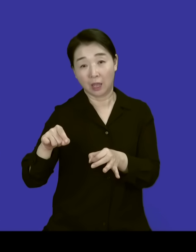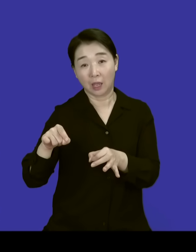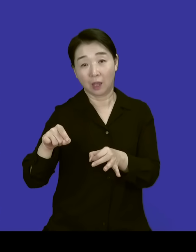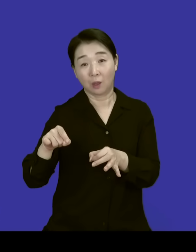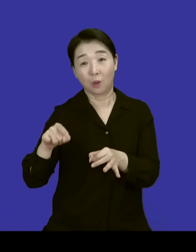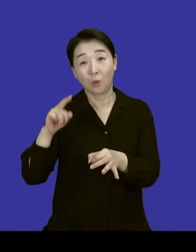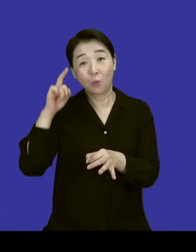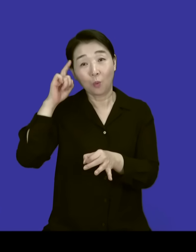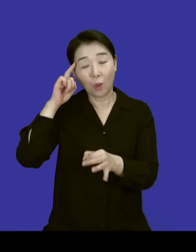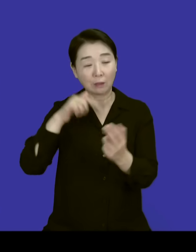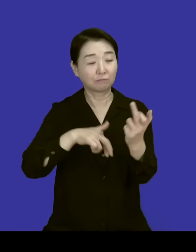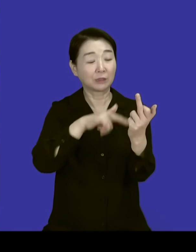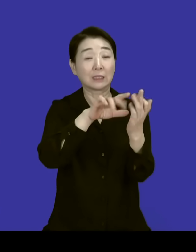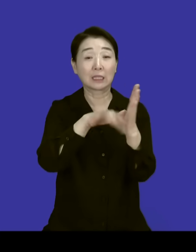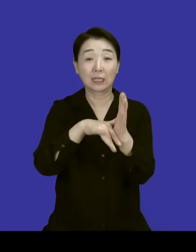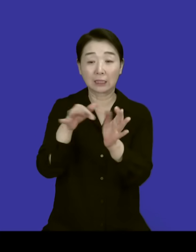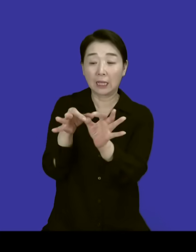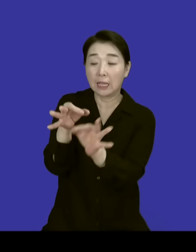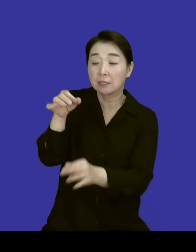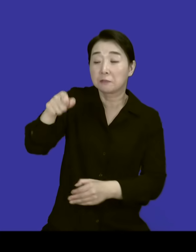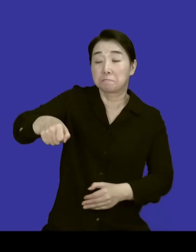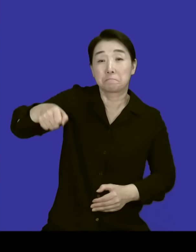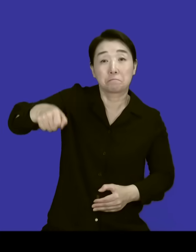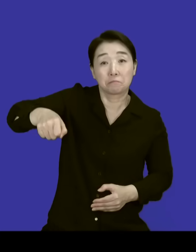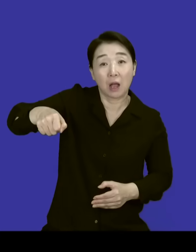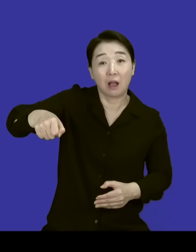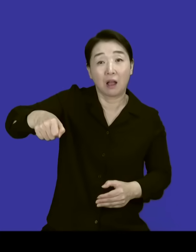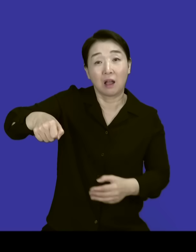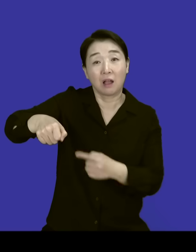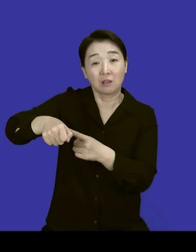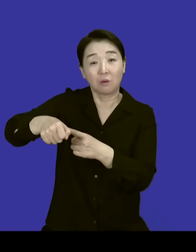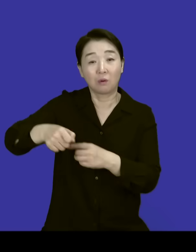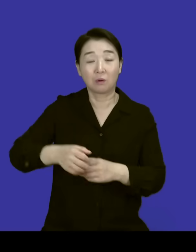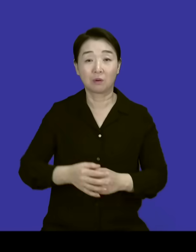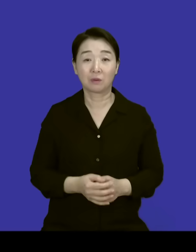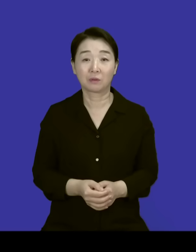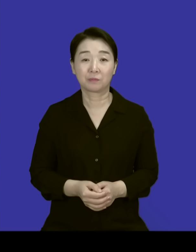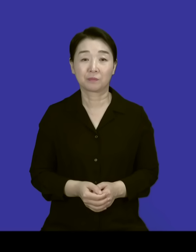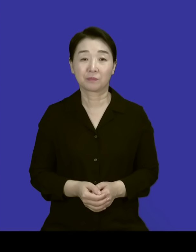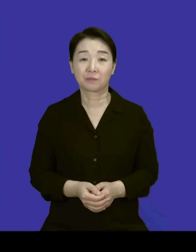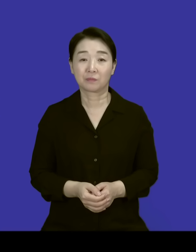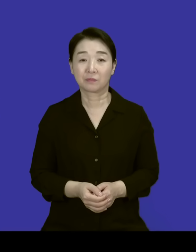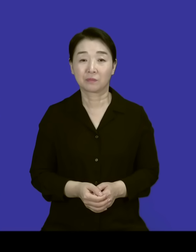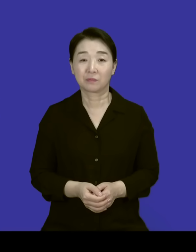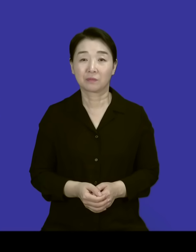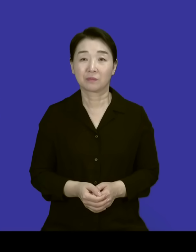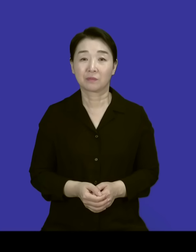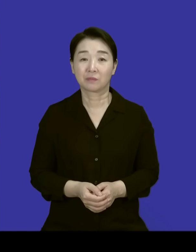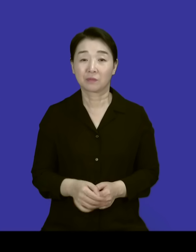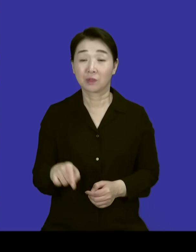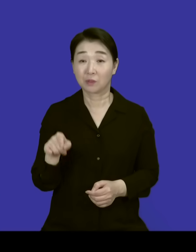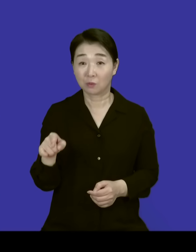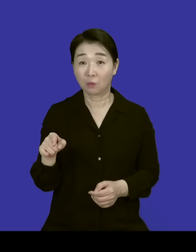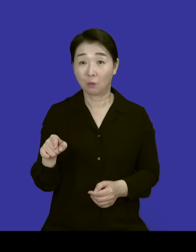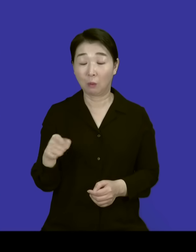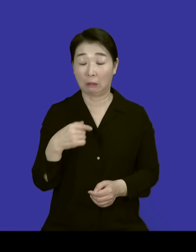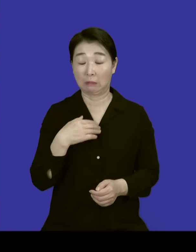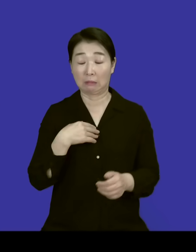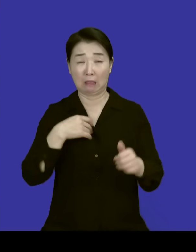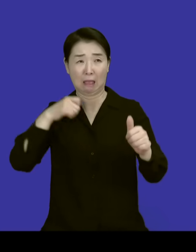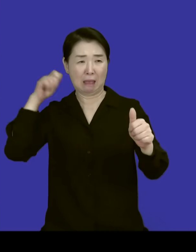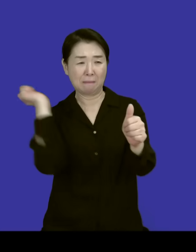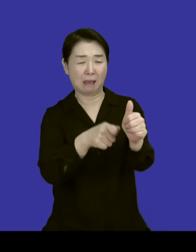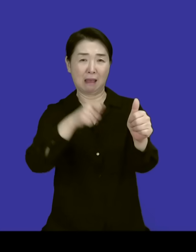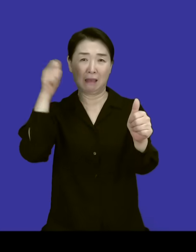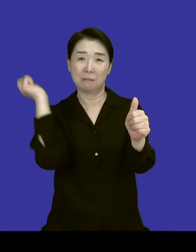이렇게 할 때 잡는 거 있잖아요. 네네네. 그거 아시죠? 위에 잡는 거. 알죠. 그게 네. 망치잖아요. 망치죠. 밑에 이렇게 된 거. 예. 그거로 그때 막